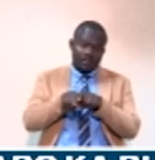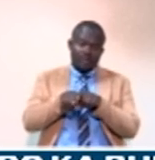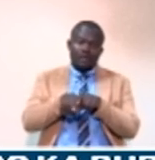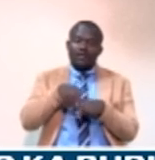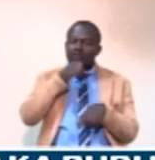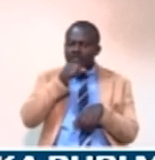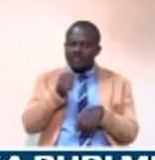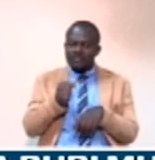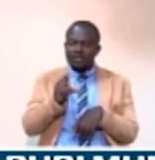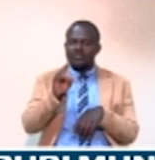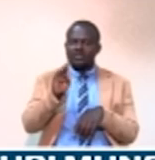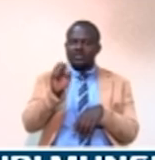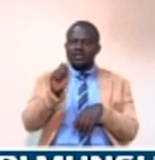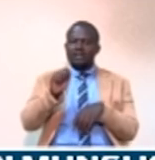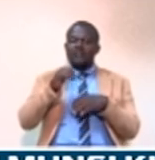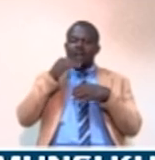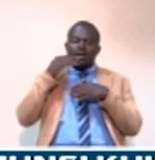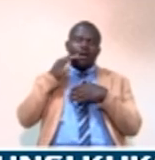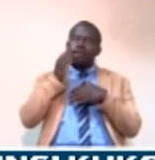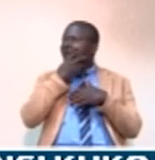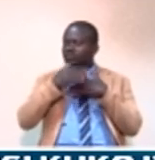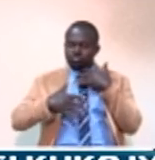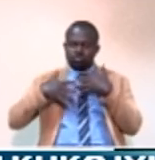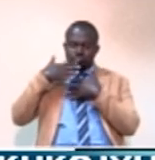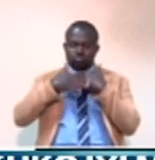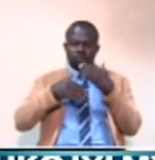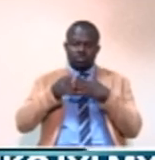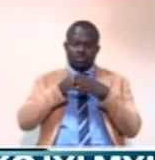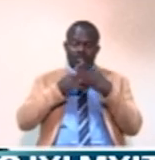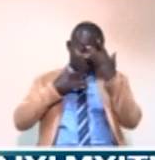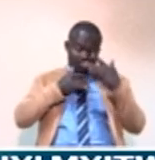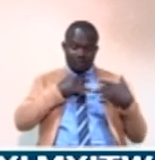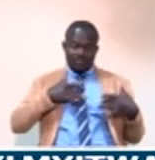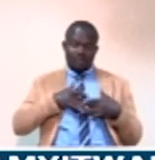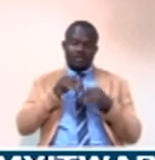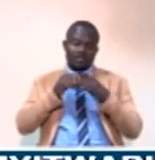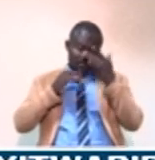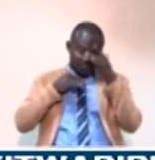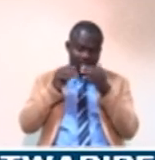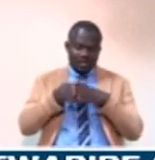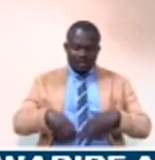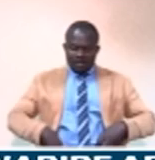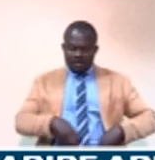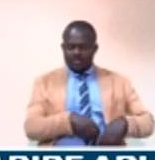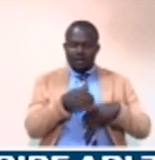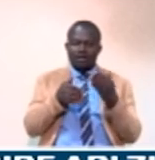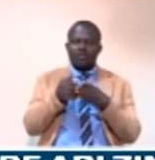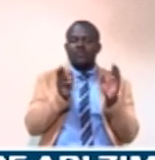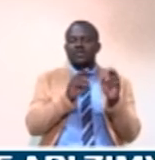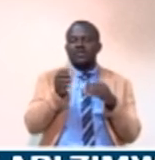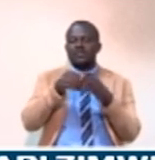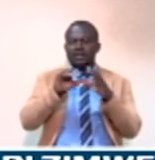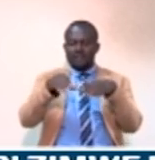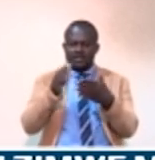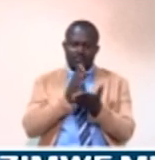comorbidities, diabete, umuvuduko w'amaraso, indwara z'umutima, indwara z'impyiko, aba n'ubundi biracyari bya